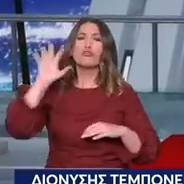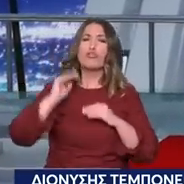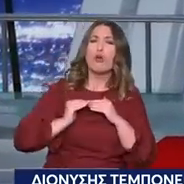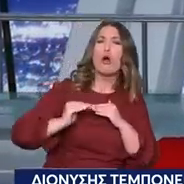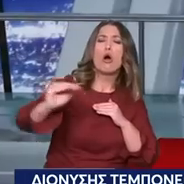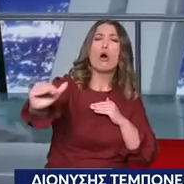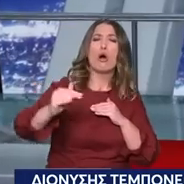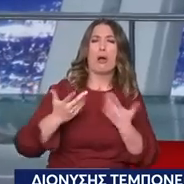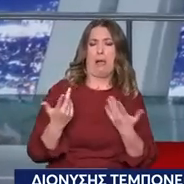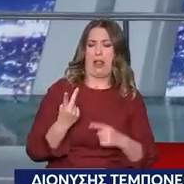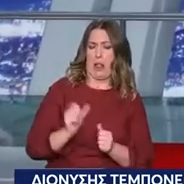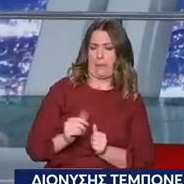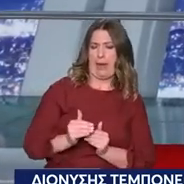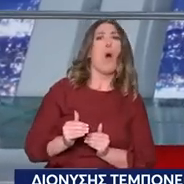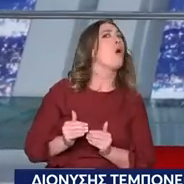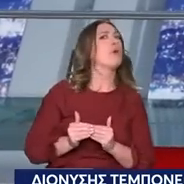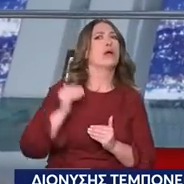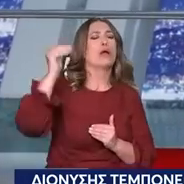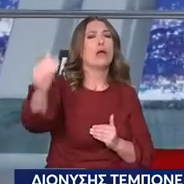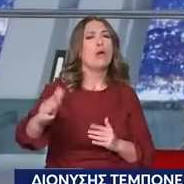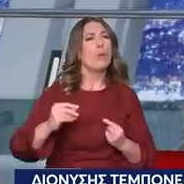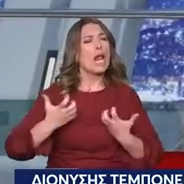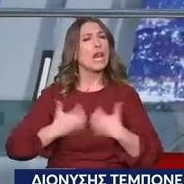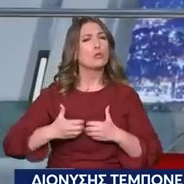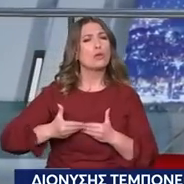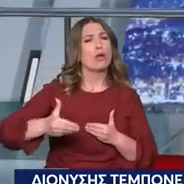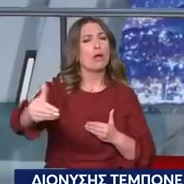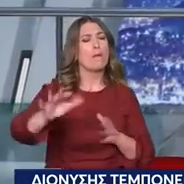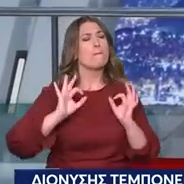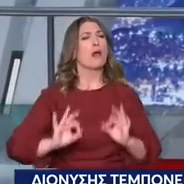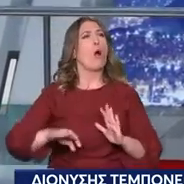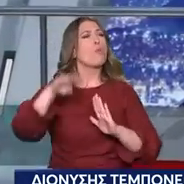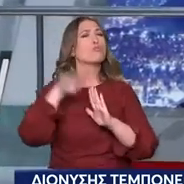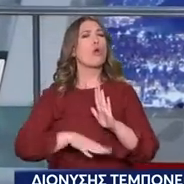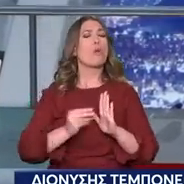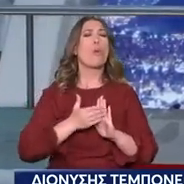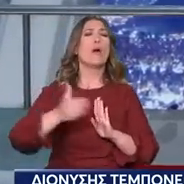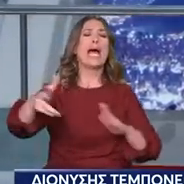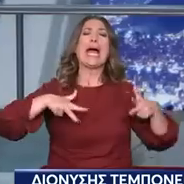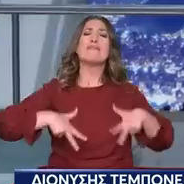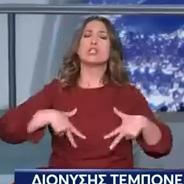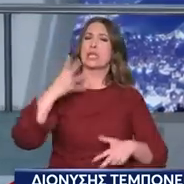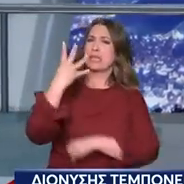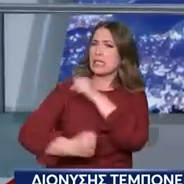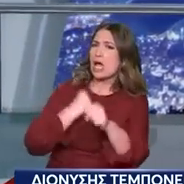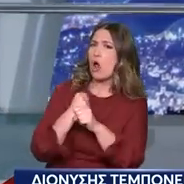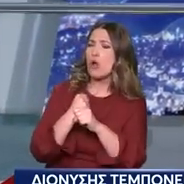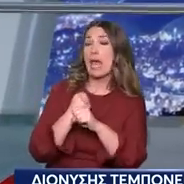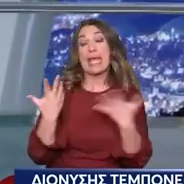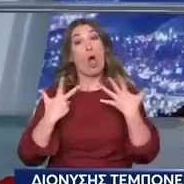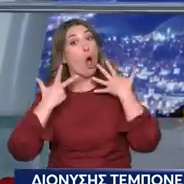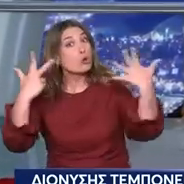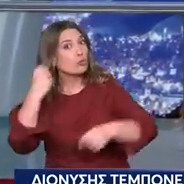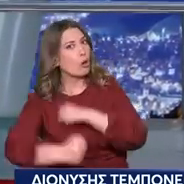συμβεί σε 2 μήνες, επιτρέψτε μου ότι ένας προϋπολογισμός δεν λειτουργεί έτσι, όπως και ένα κυβερνητικό πρόγραμμα μπορεί να απλώνεται σε βάθος τετραετίας ή και οχταετίας